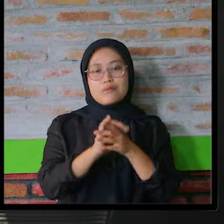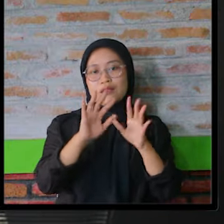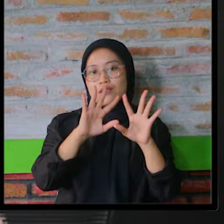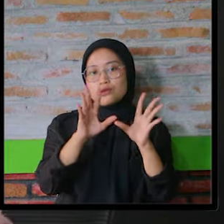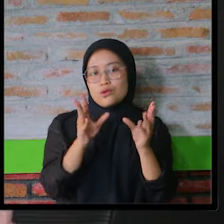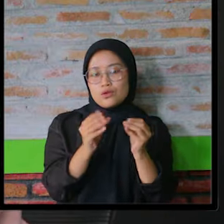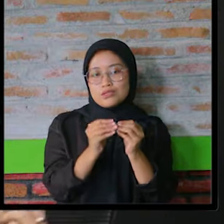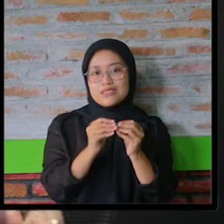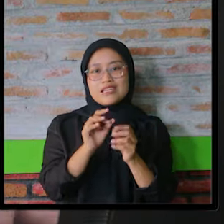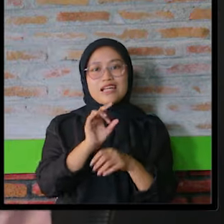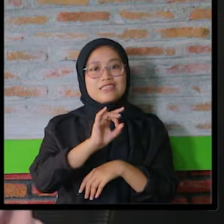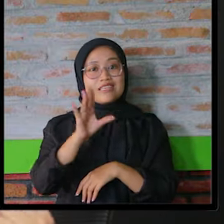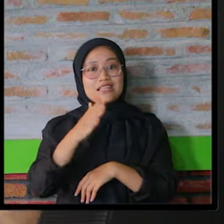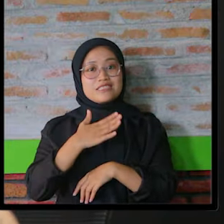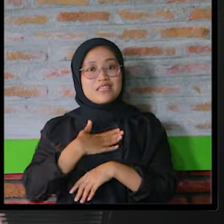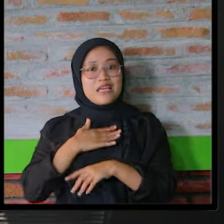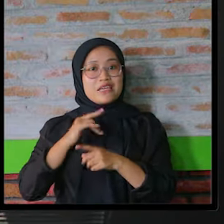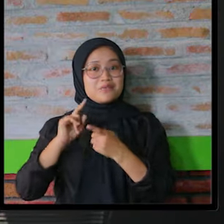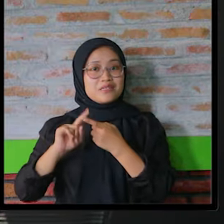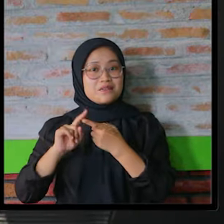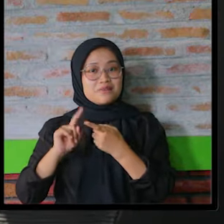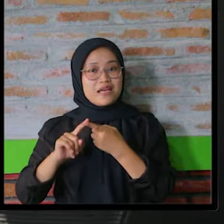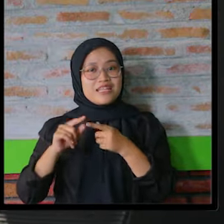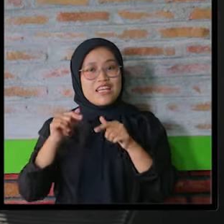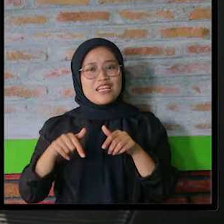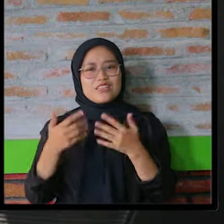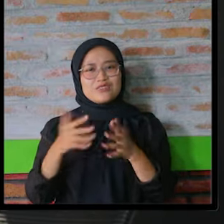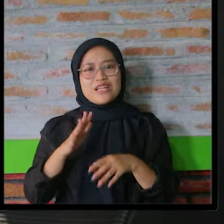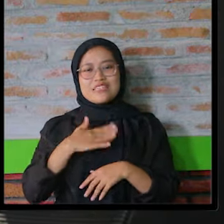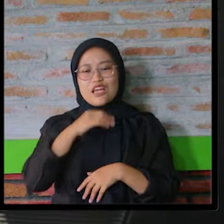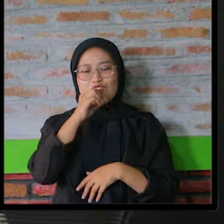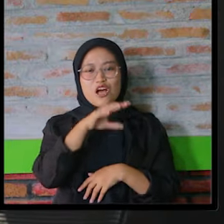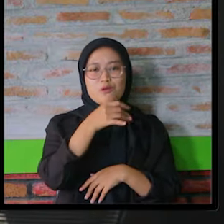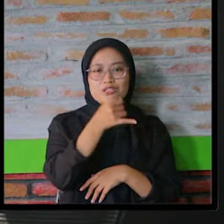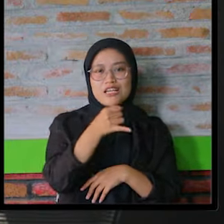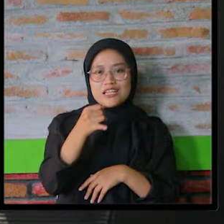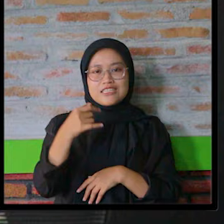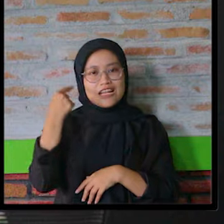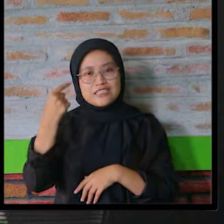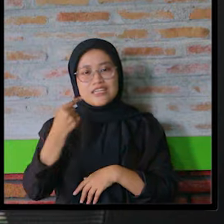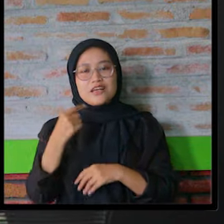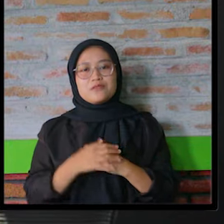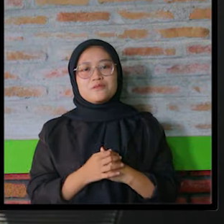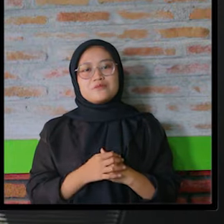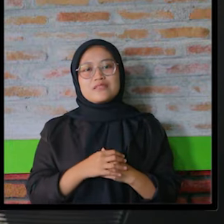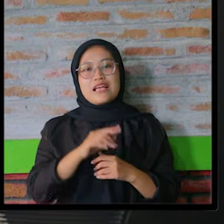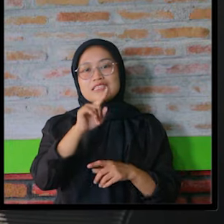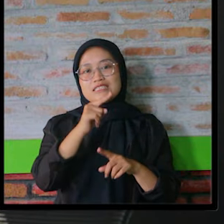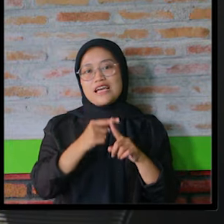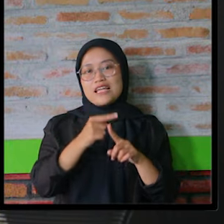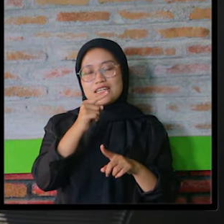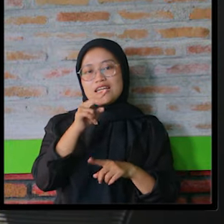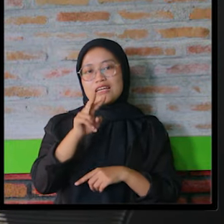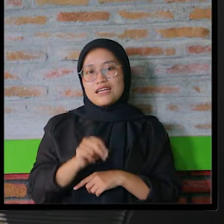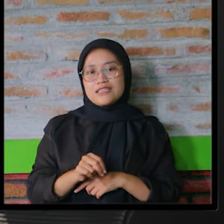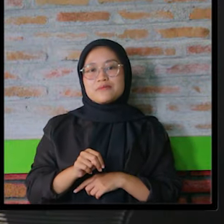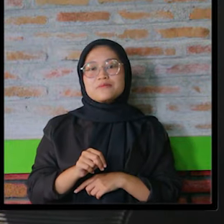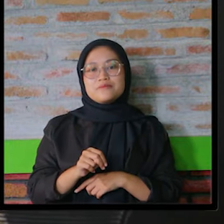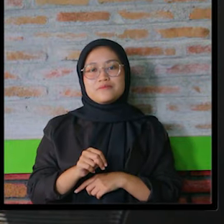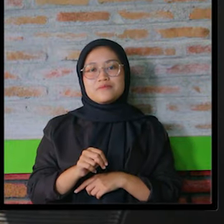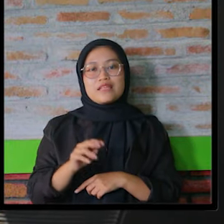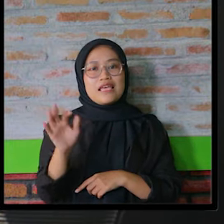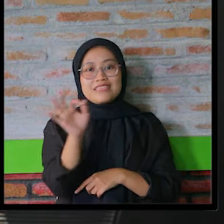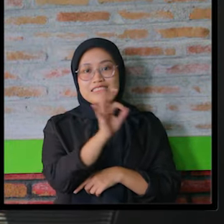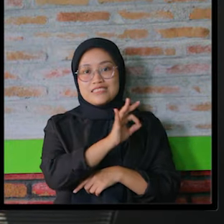menemani ni Bu Aduh ini sudah dib-libet ini saya bu Oke dan sekali lagi ee jangan lupa